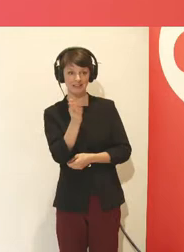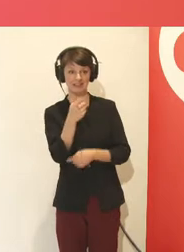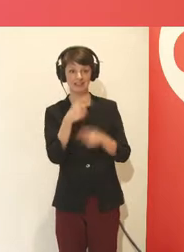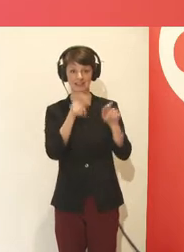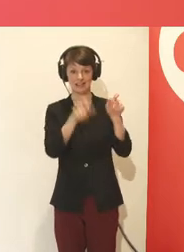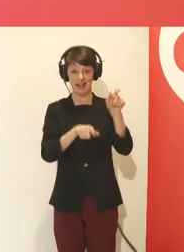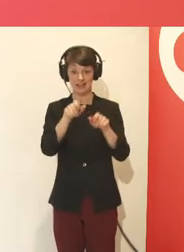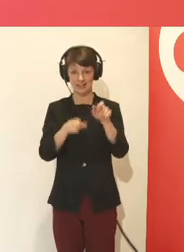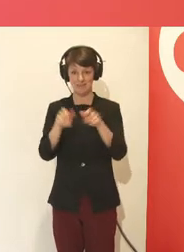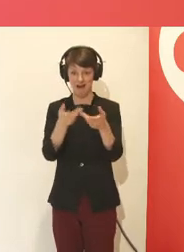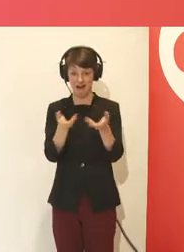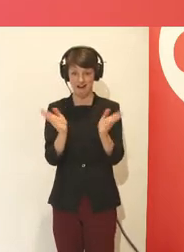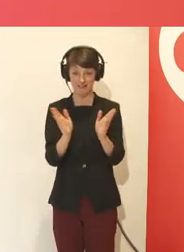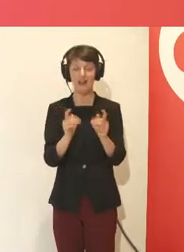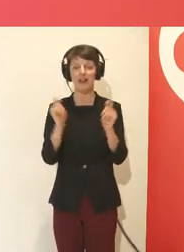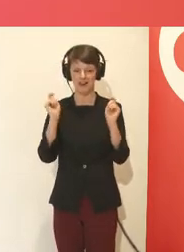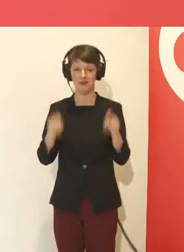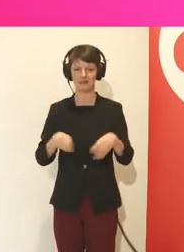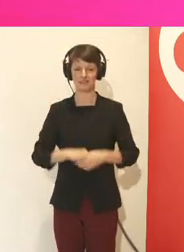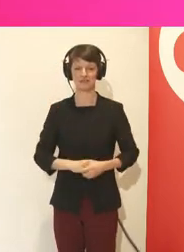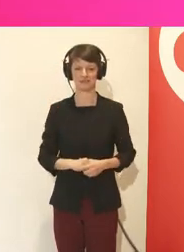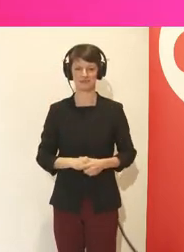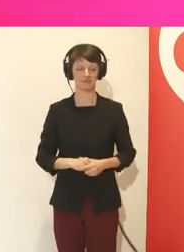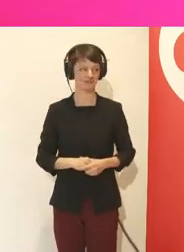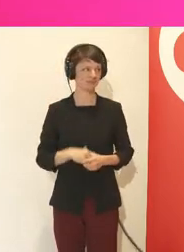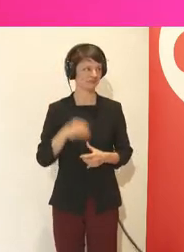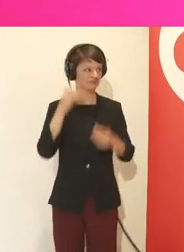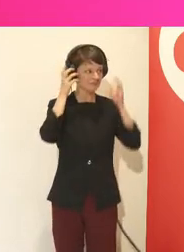teilnehmende das gibt